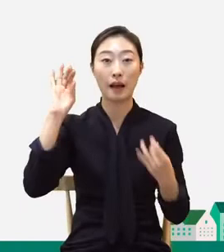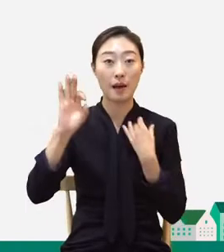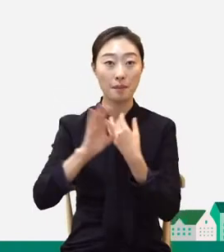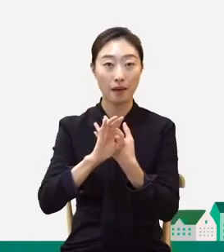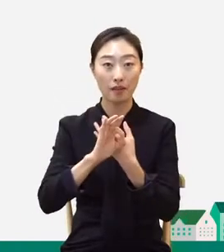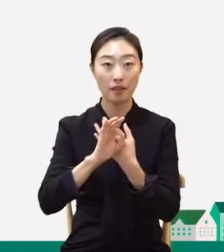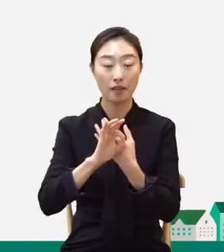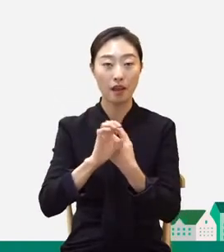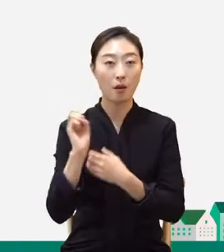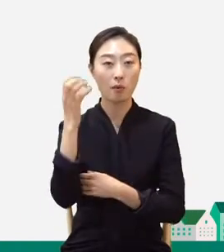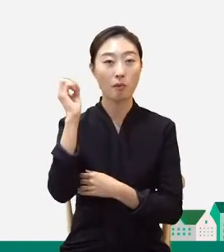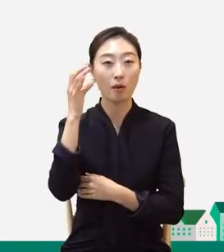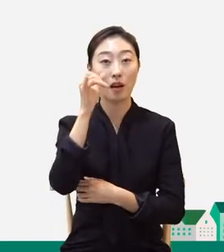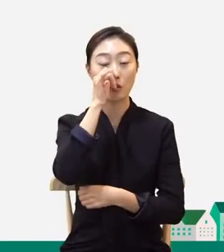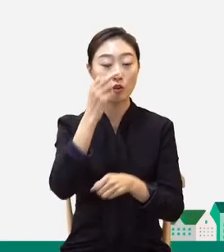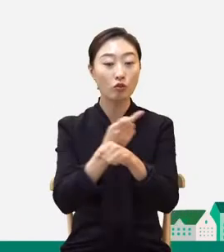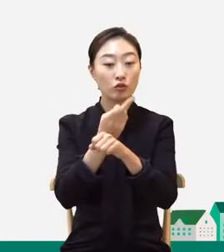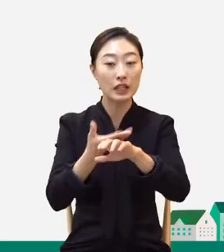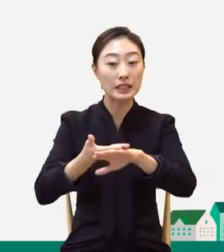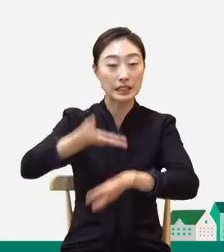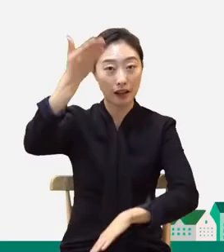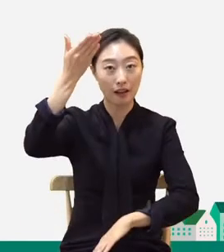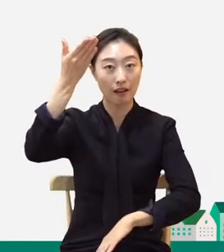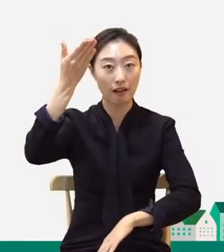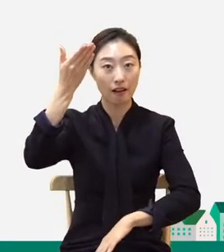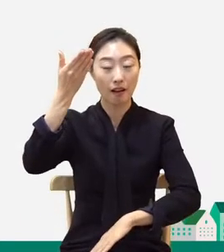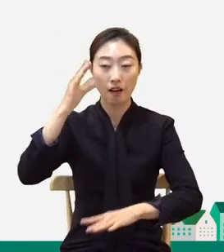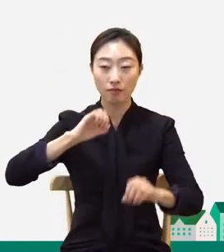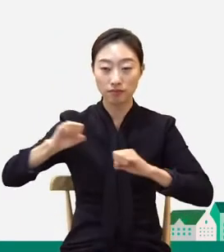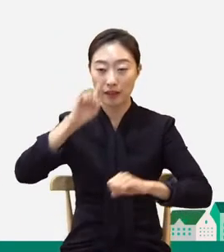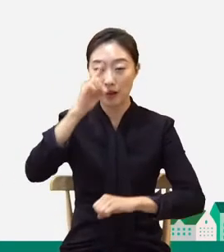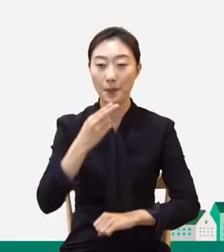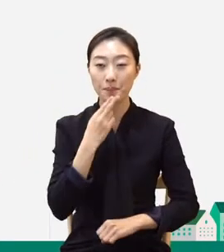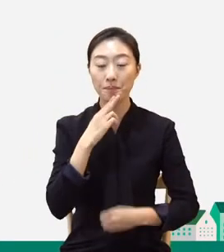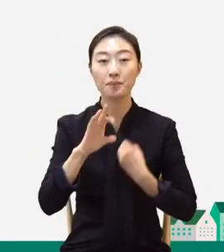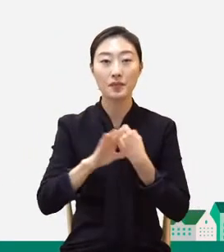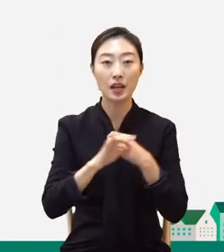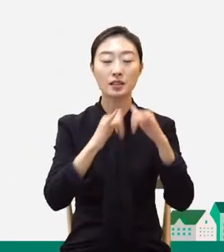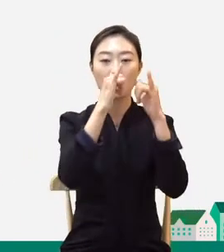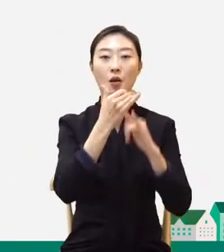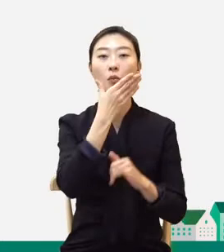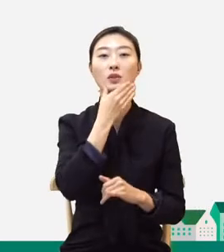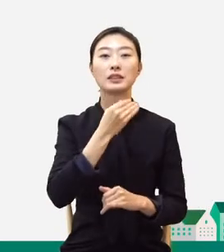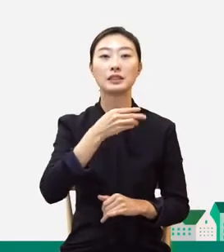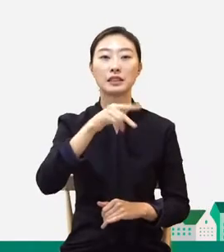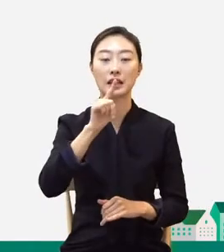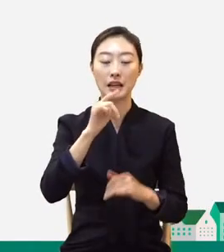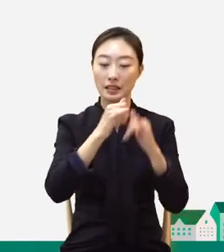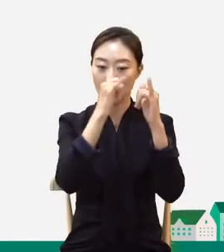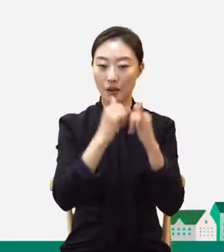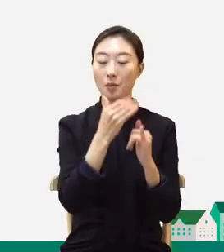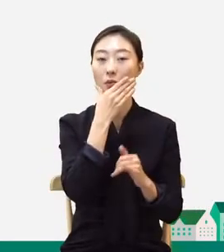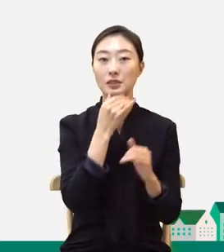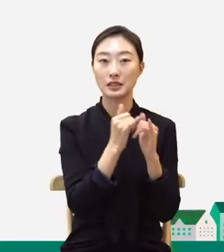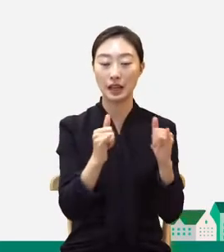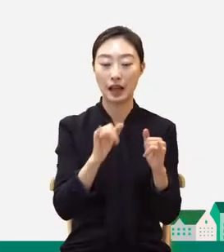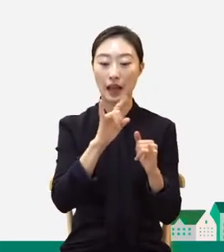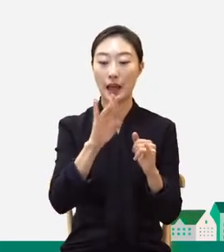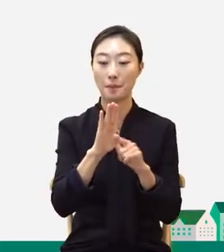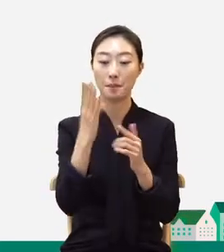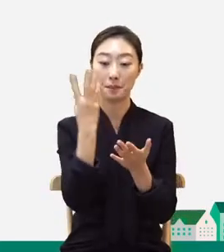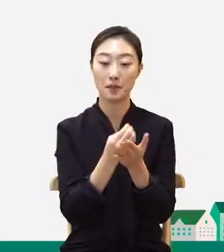동작 감지가 없으면 경보가 그 사회복지사 앱으로 그 경보가 오게 돼 있어서 안전을